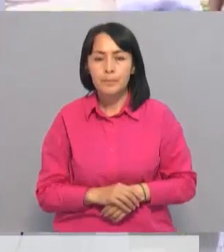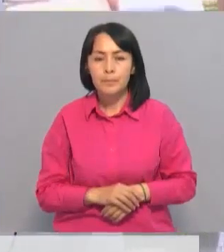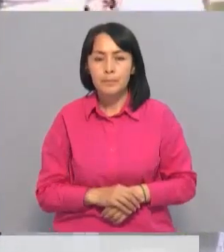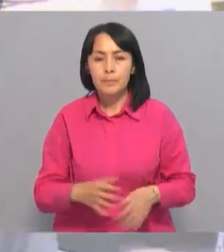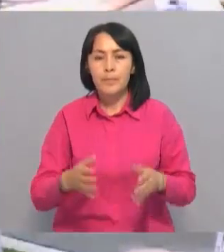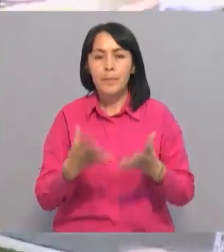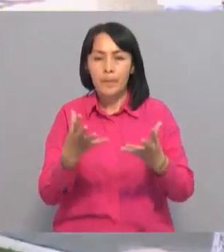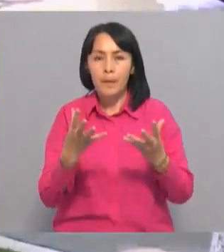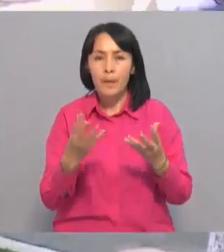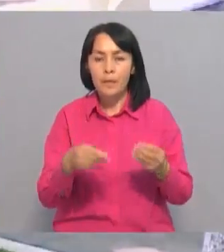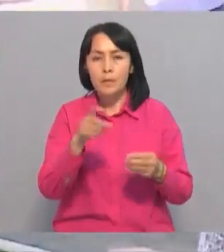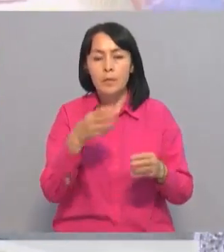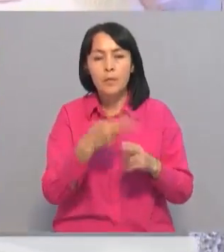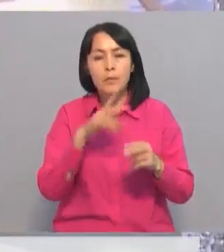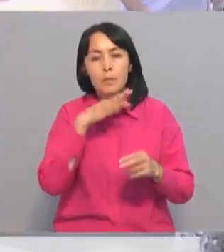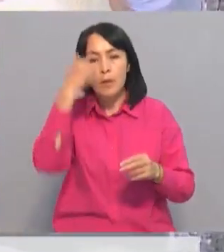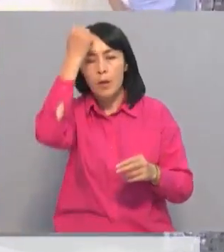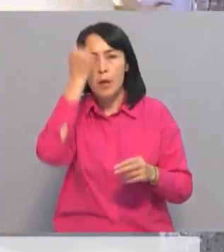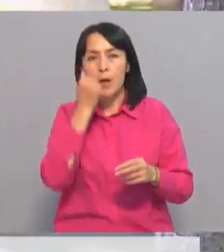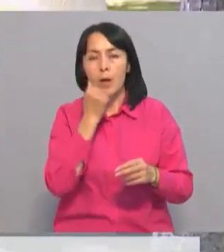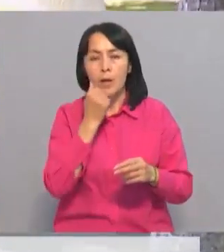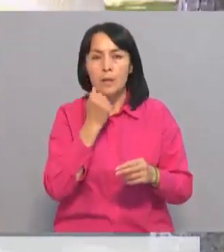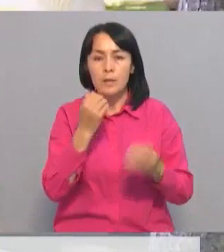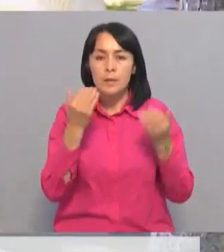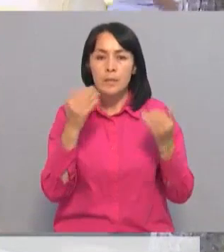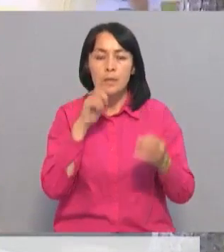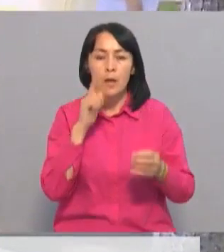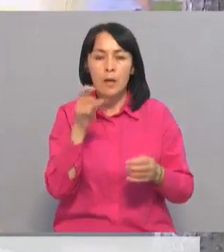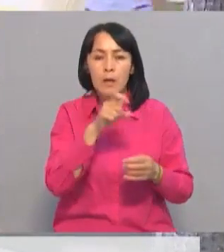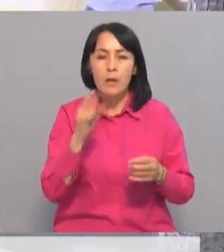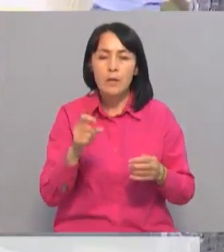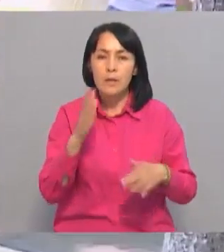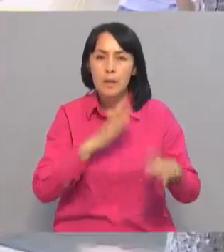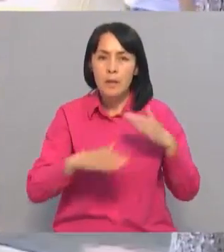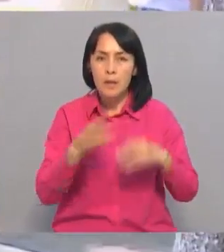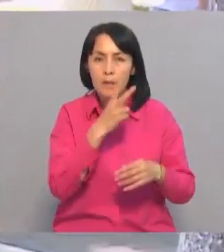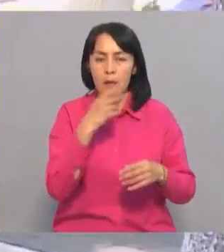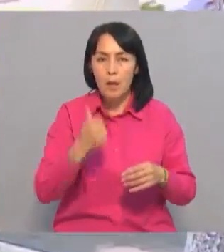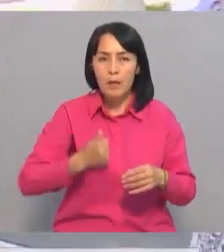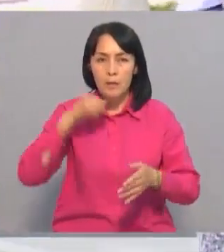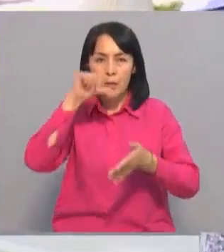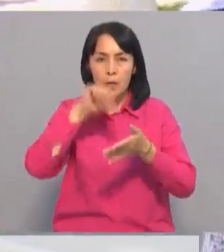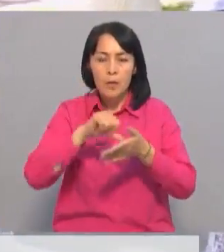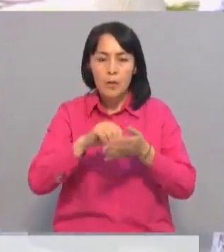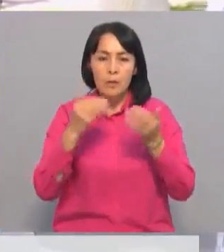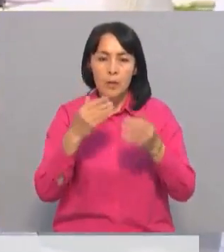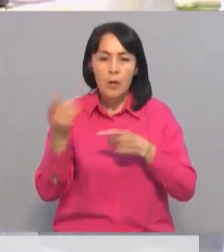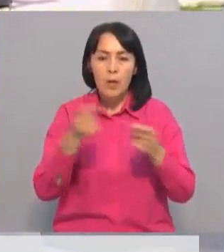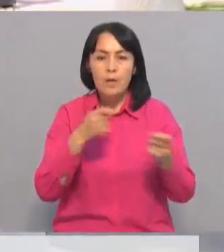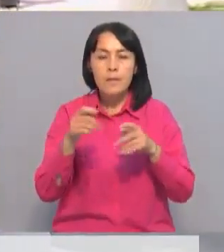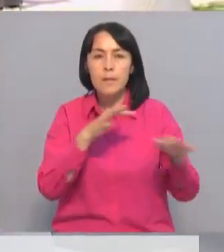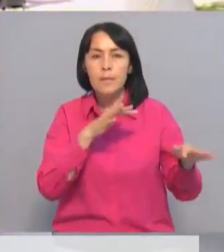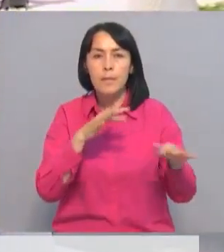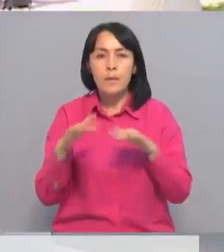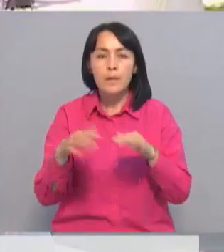Мы получаем от горожан очень много слов благодарности. Спасибо и молодежи. Отрадно видеть, как они активно участвуют в подобных акциях и